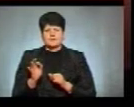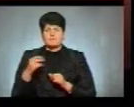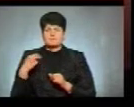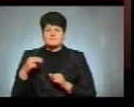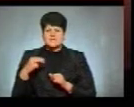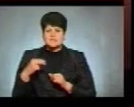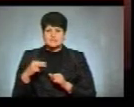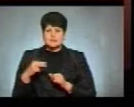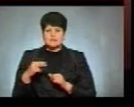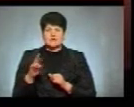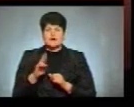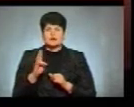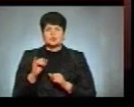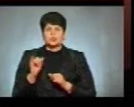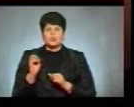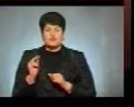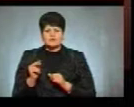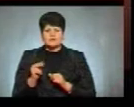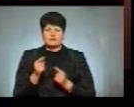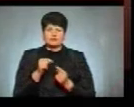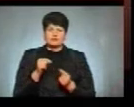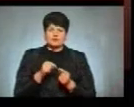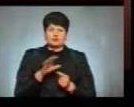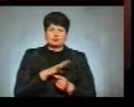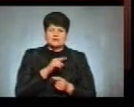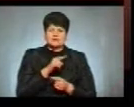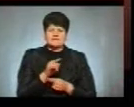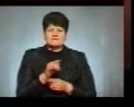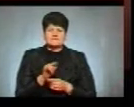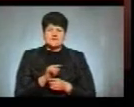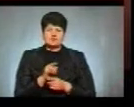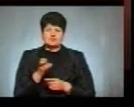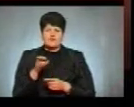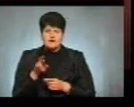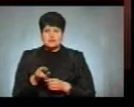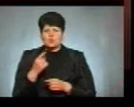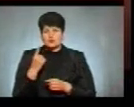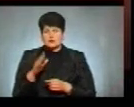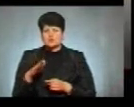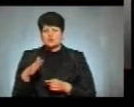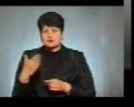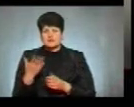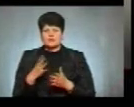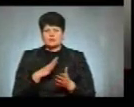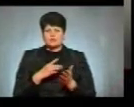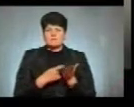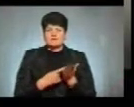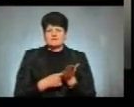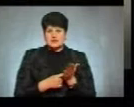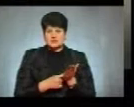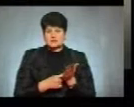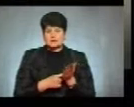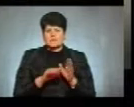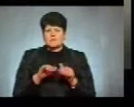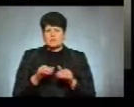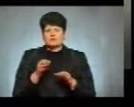президент Янукович, відповідно, там були фальшування однієї із сторін, які були підтверджені